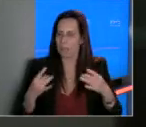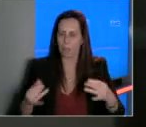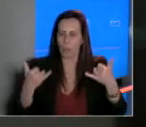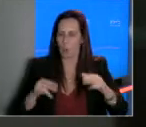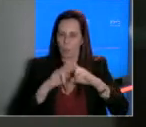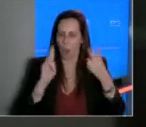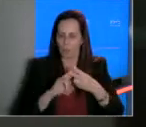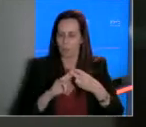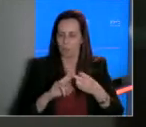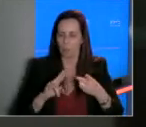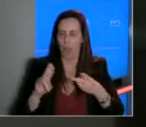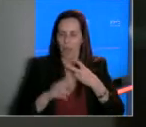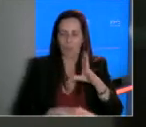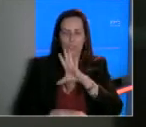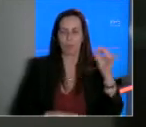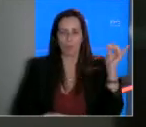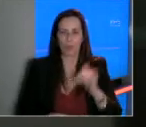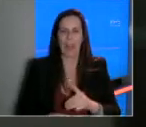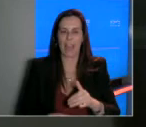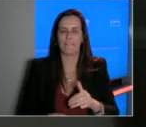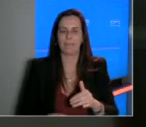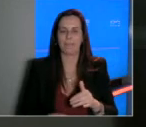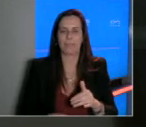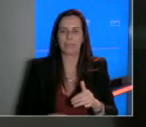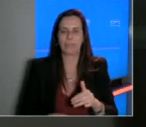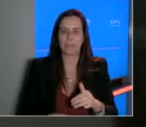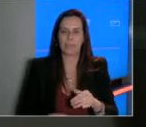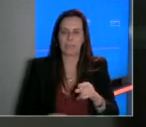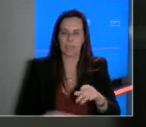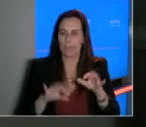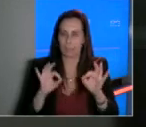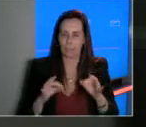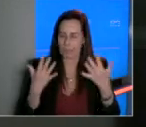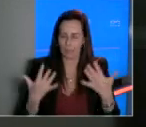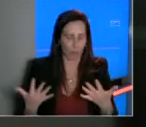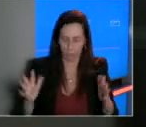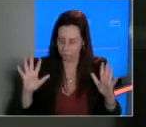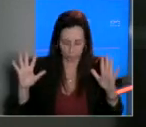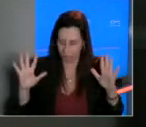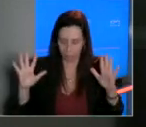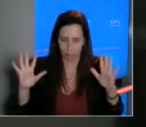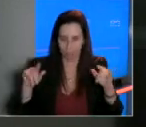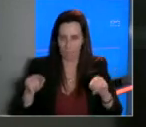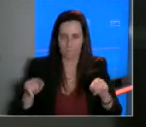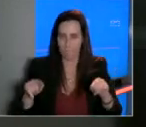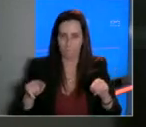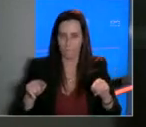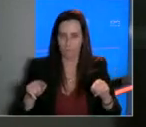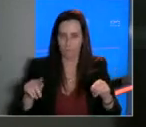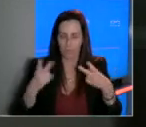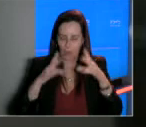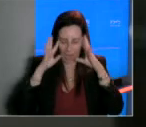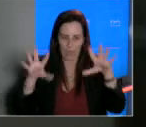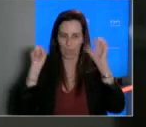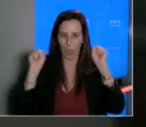היום בעולם עבר את רף 500,000. זה באמת מספרים שהם הם בלתי